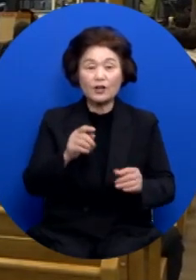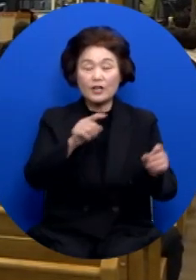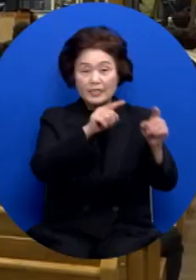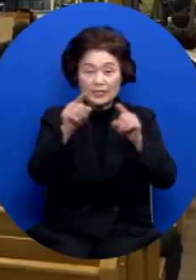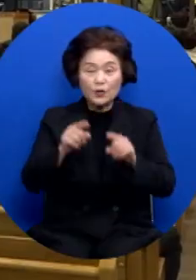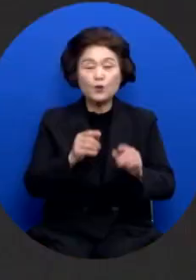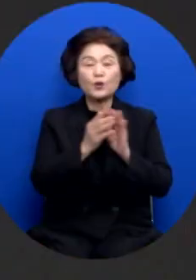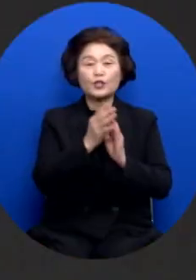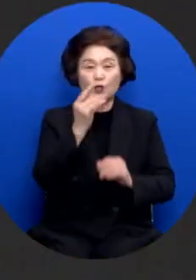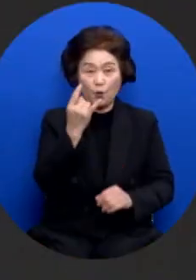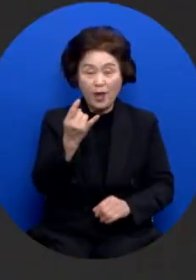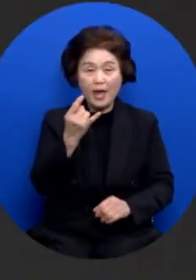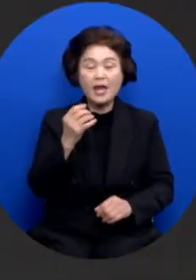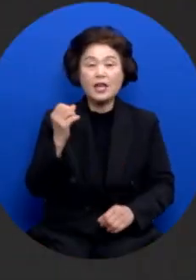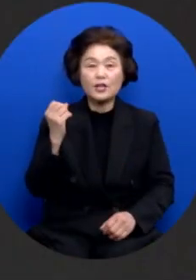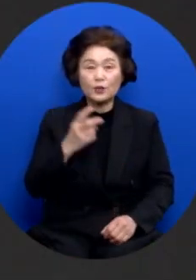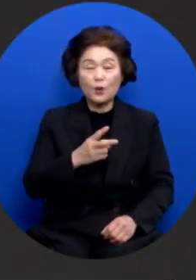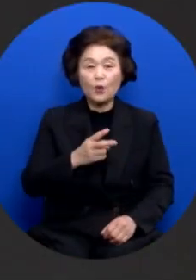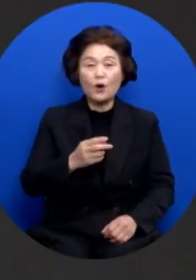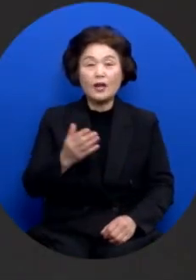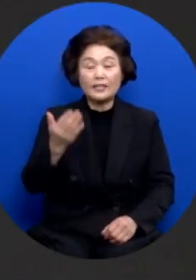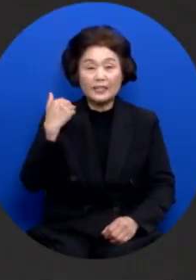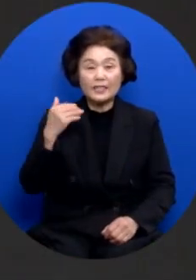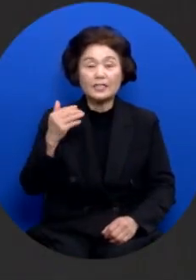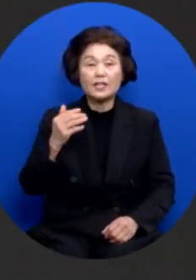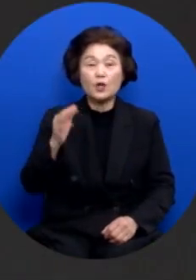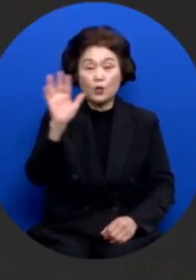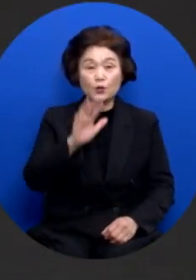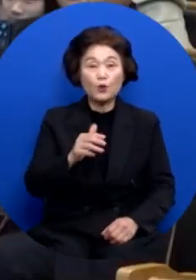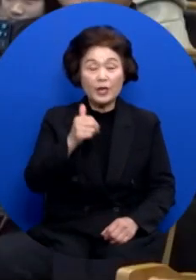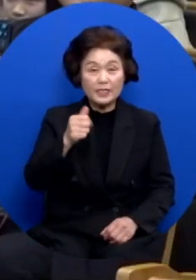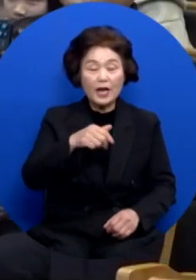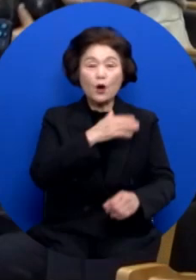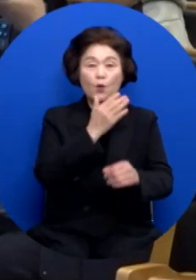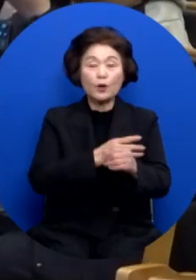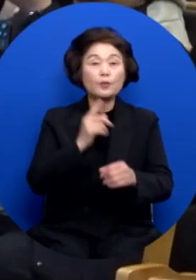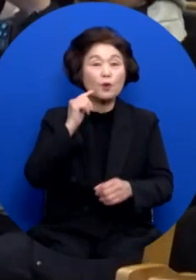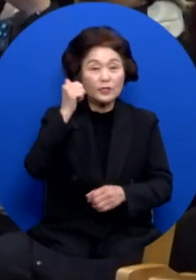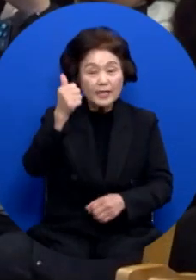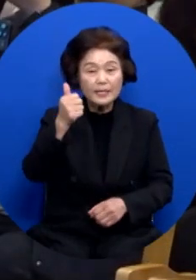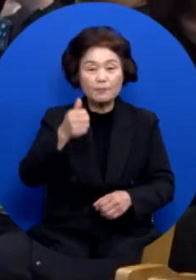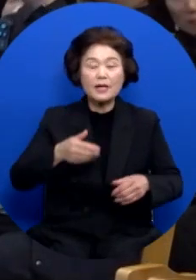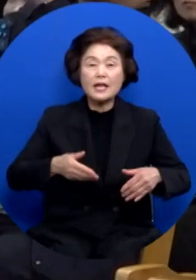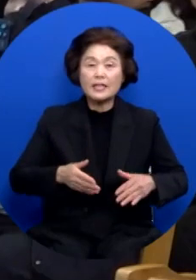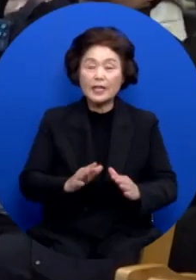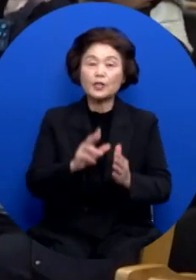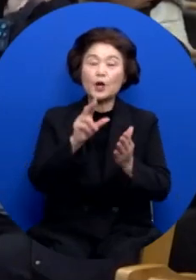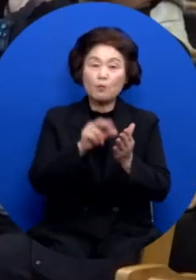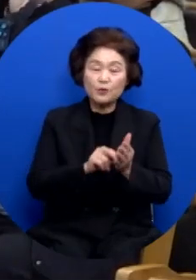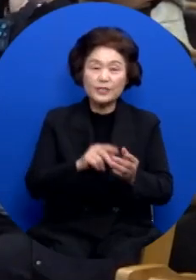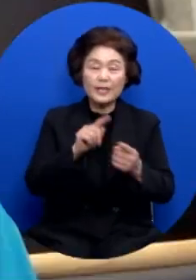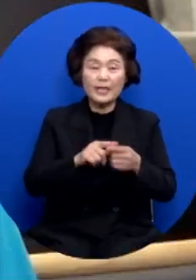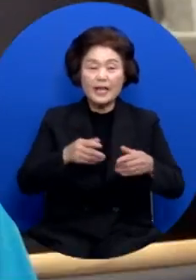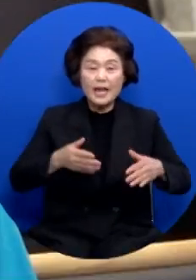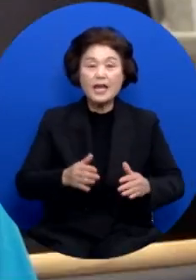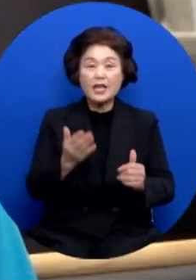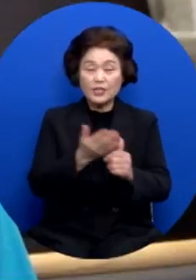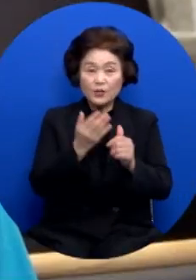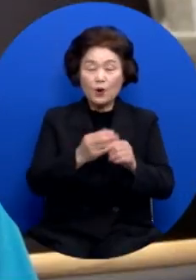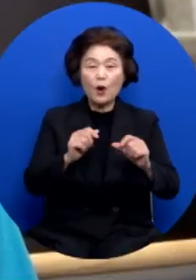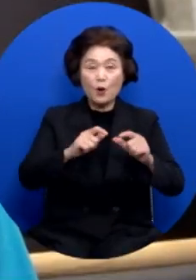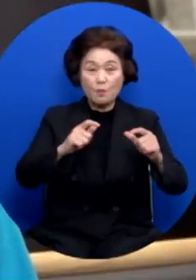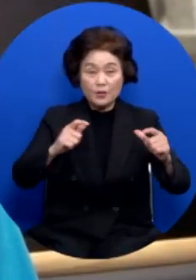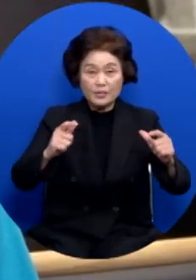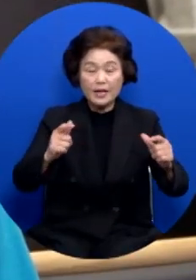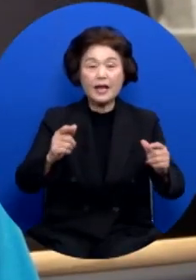개최했으며 예장합동총회 직전총회장 권순욱 목사가 출산사명을 주제로 생육하고 번성하라는